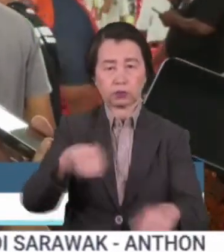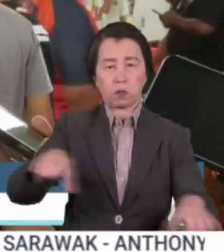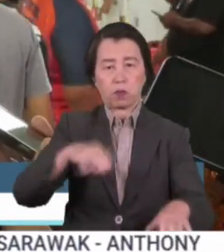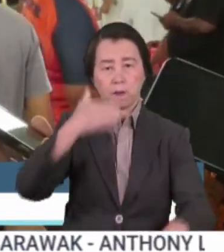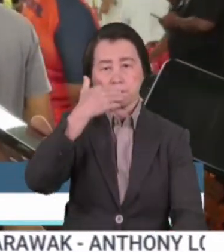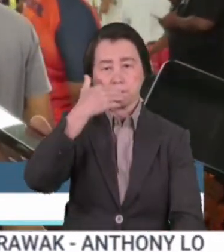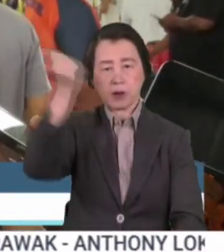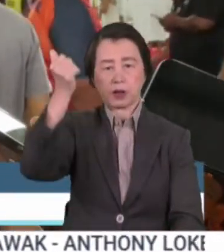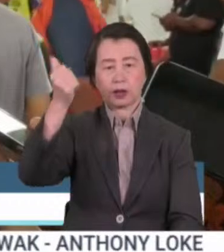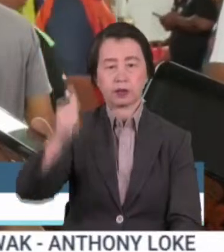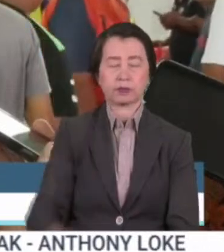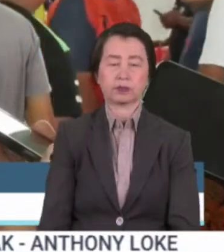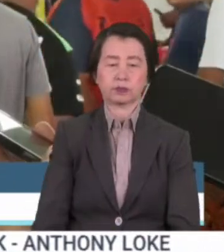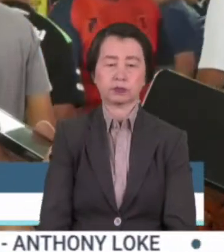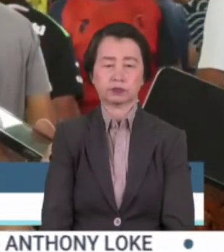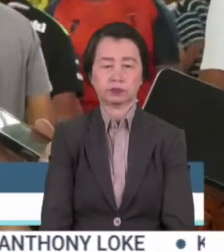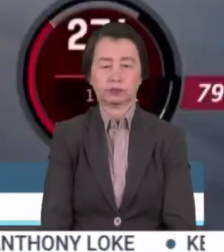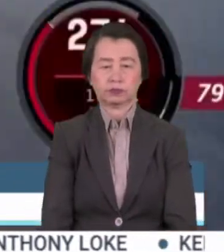terbaik dibandingkan